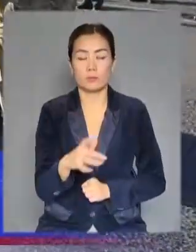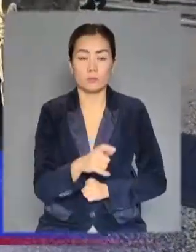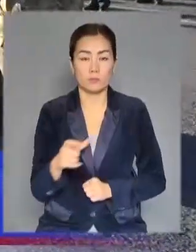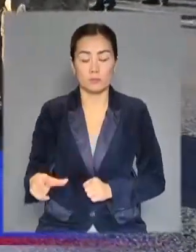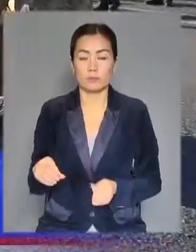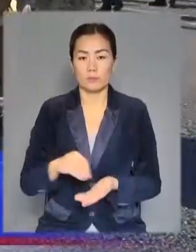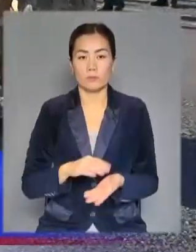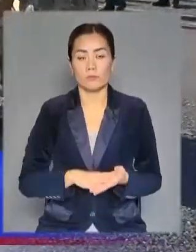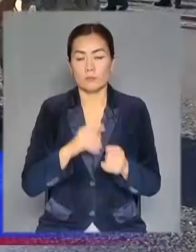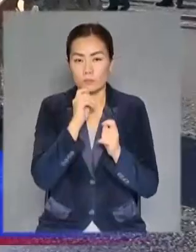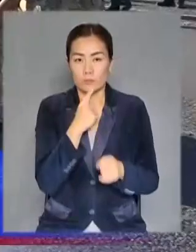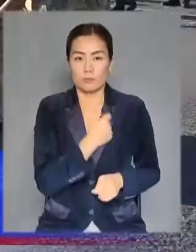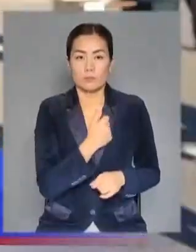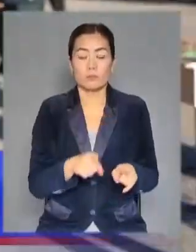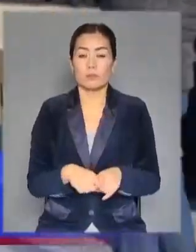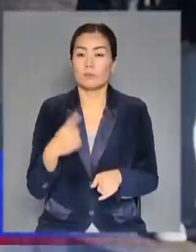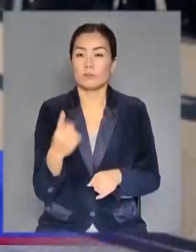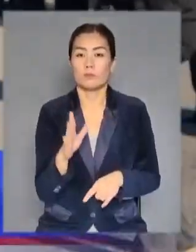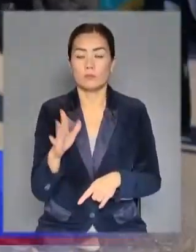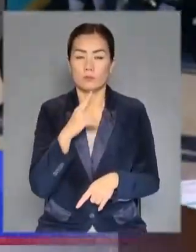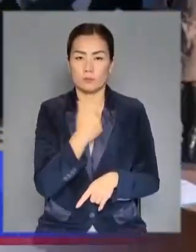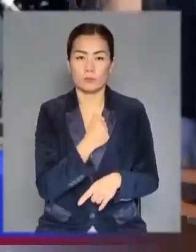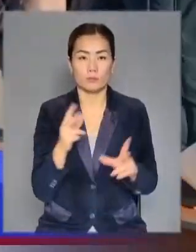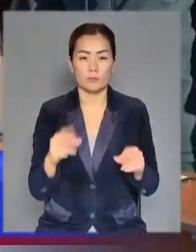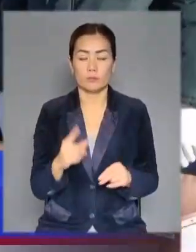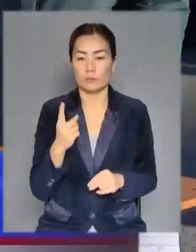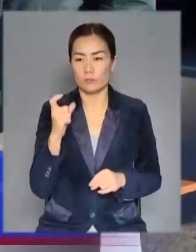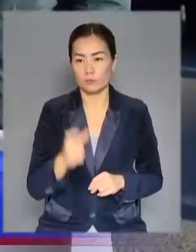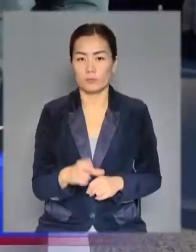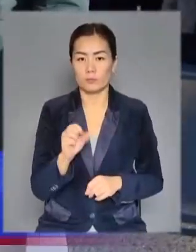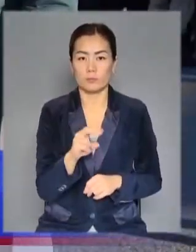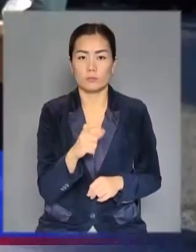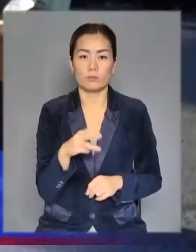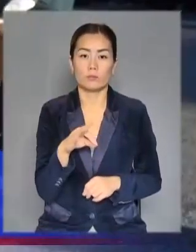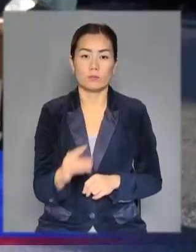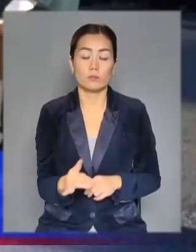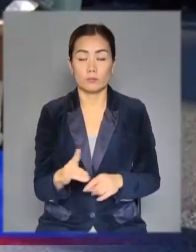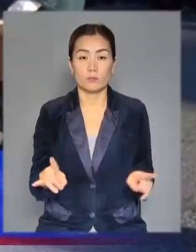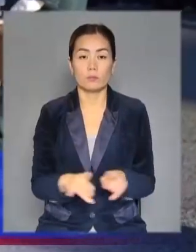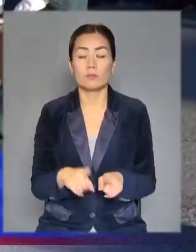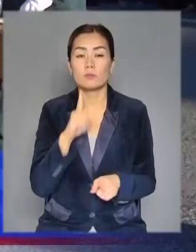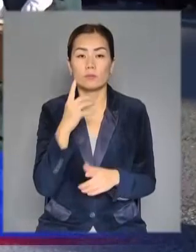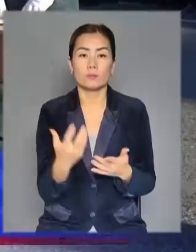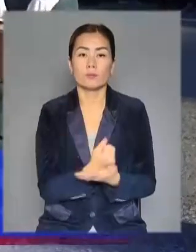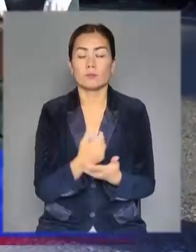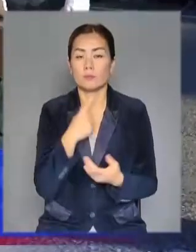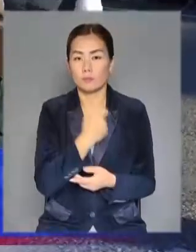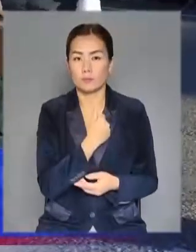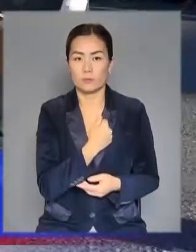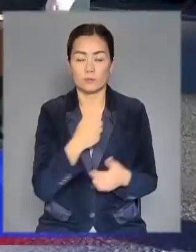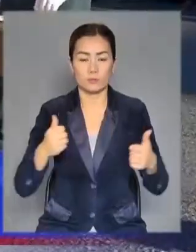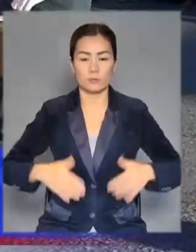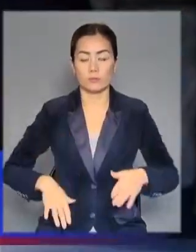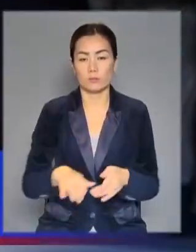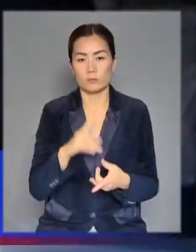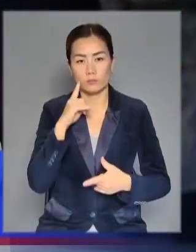граждан, подлежащих призыву в армию, только один становится солдатом. Один из них – Бахти Артулеев. Как только юноша получил повестку в армию, он